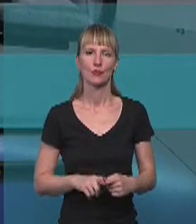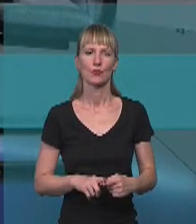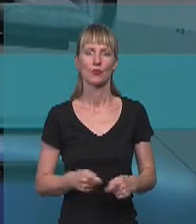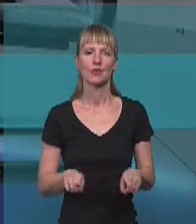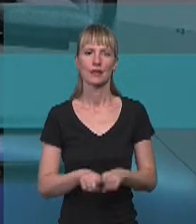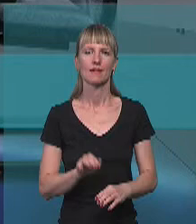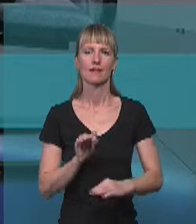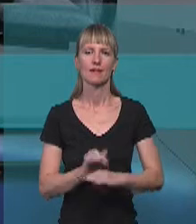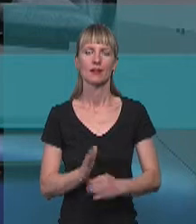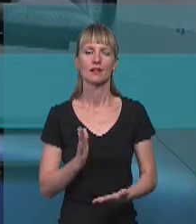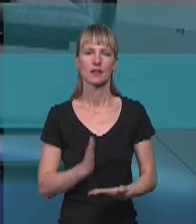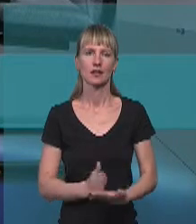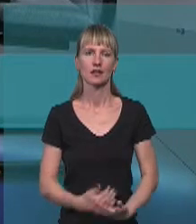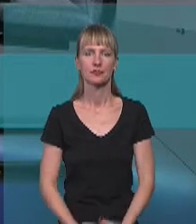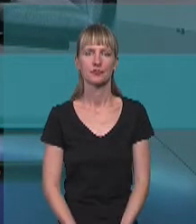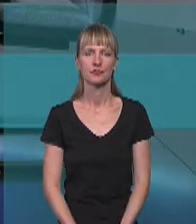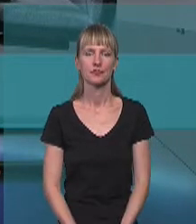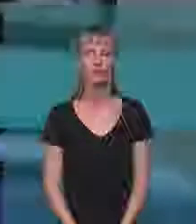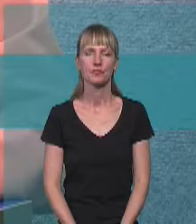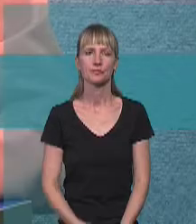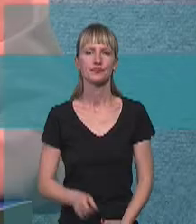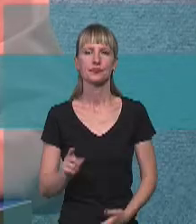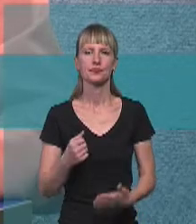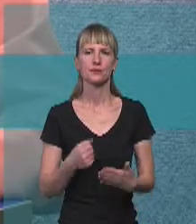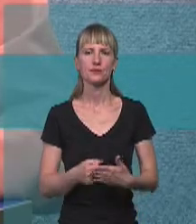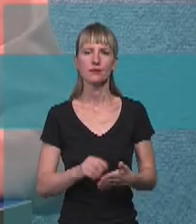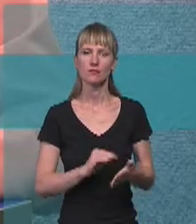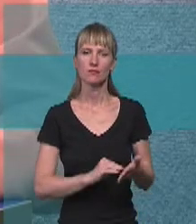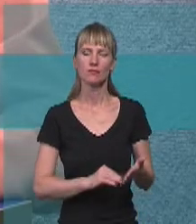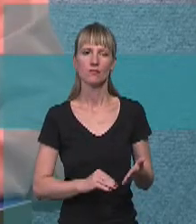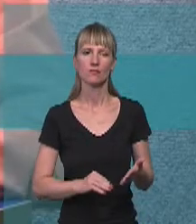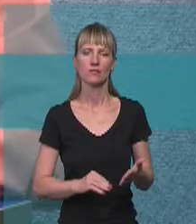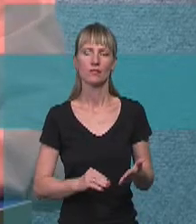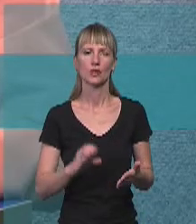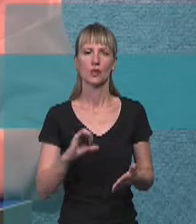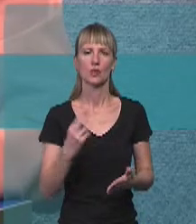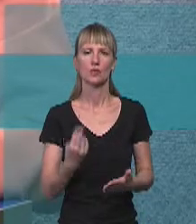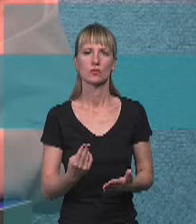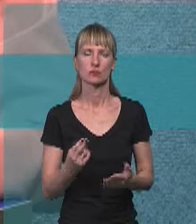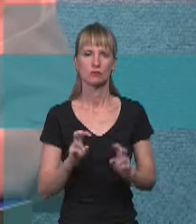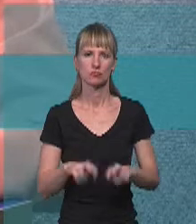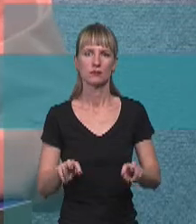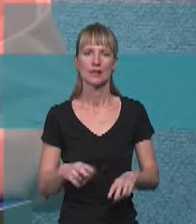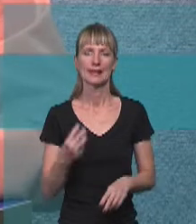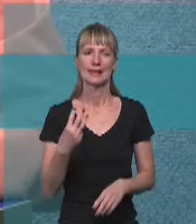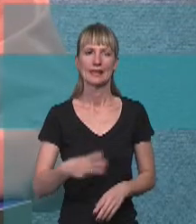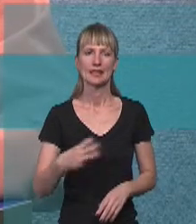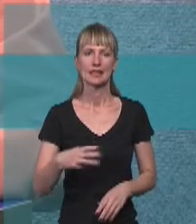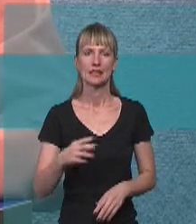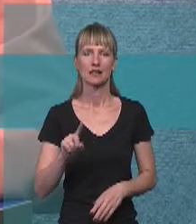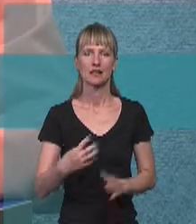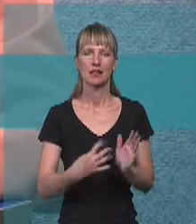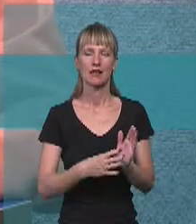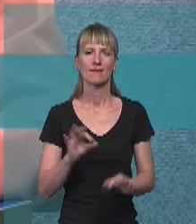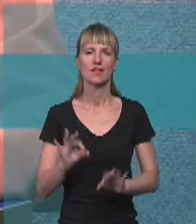такі факти є. І от щодо ще даних цього соціологічного дослідження, 39%